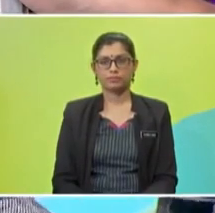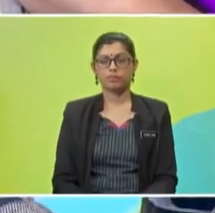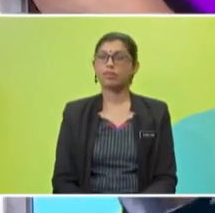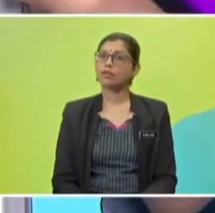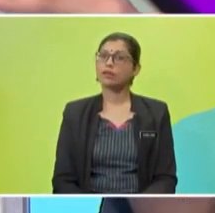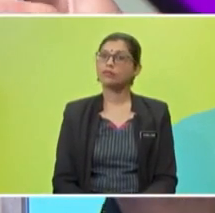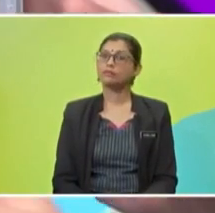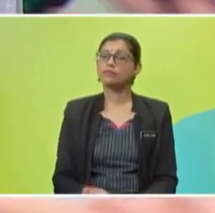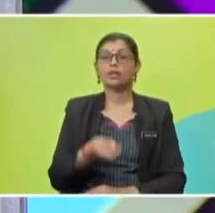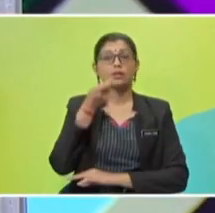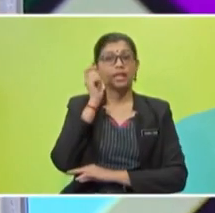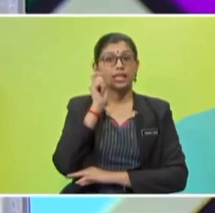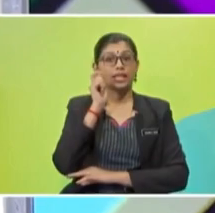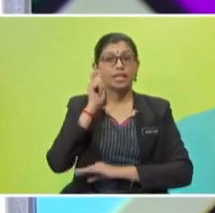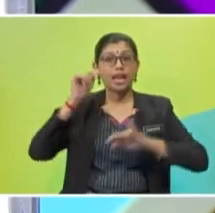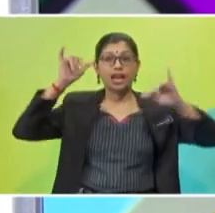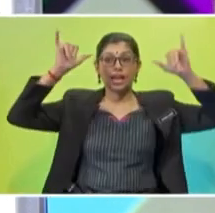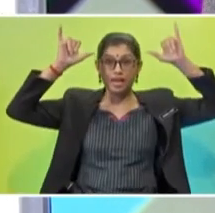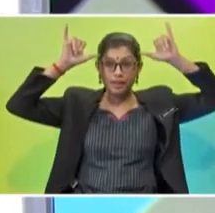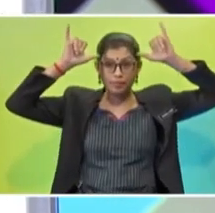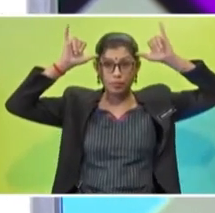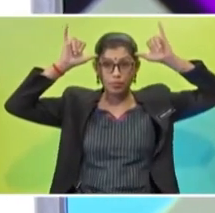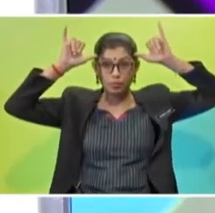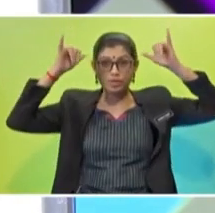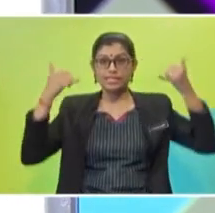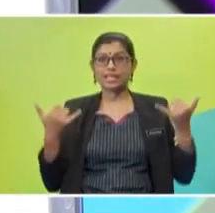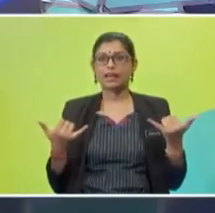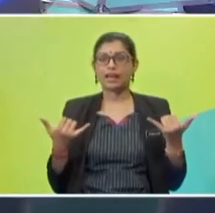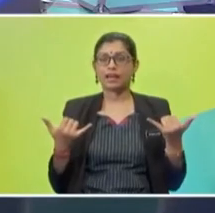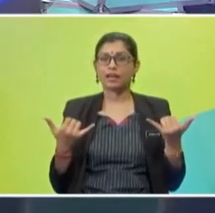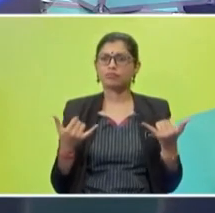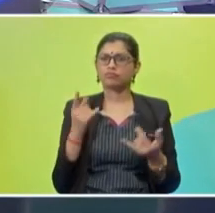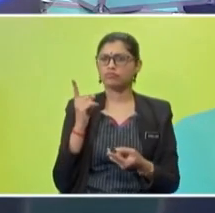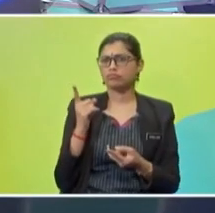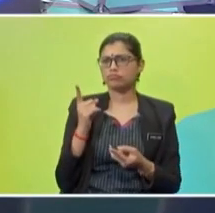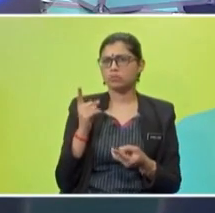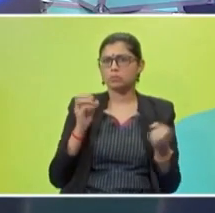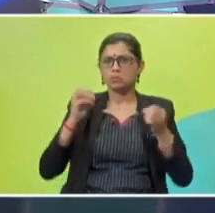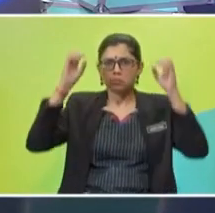lombu Apa sih syaratnya ada tanduk-tanduk tanduk tapi